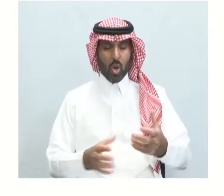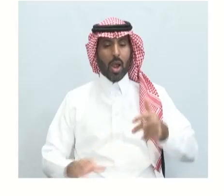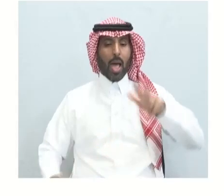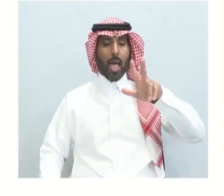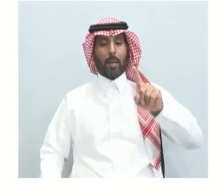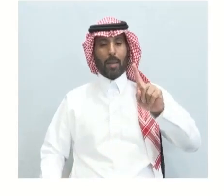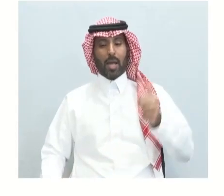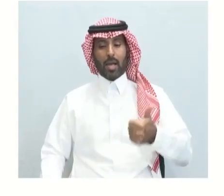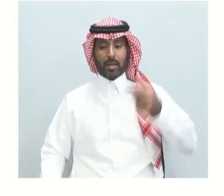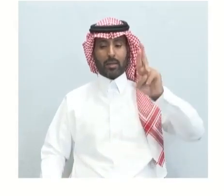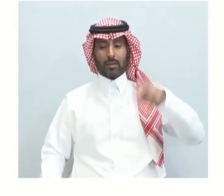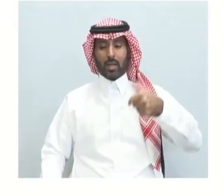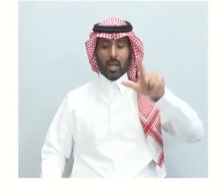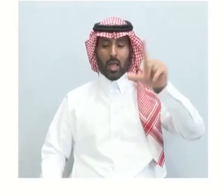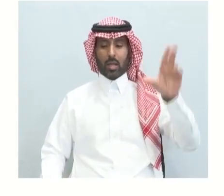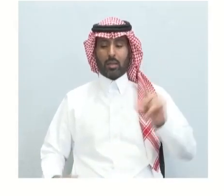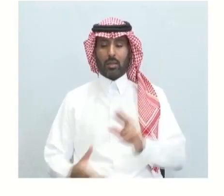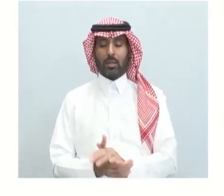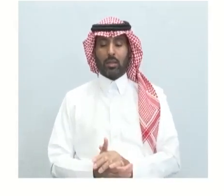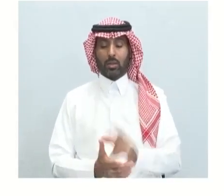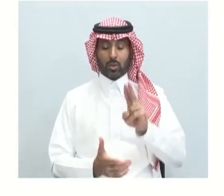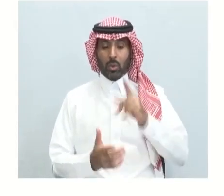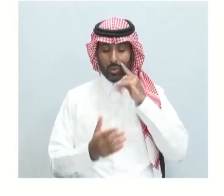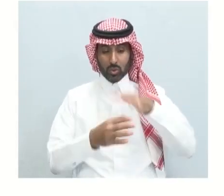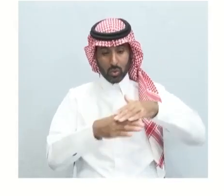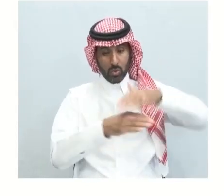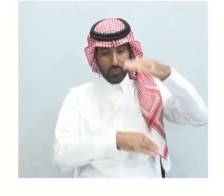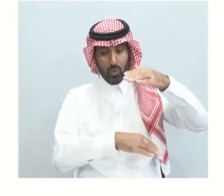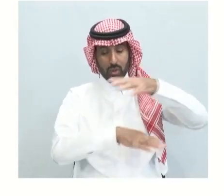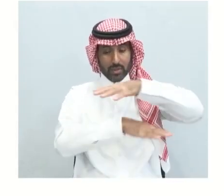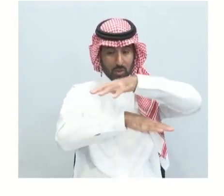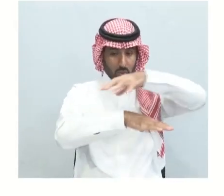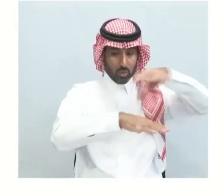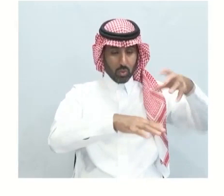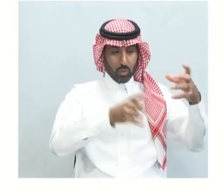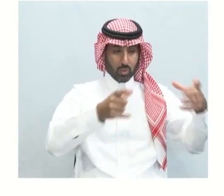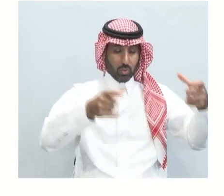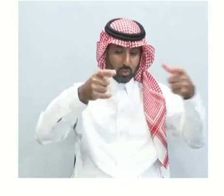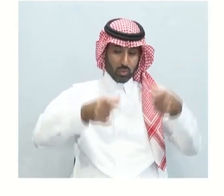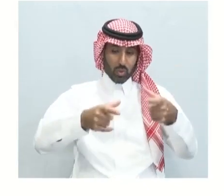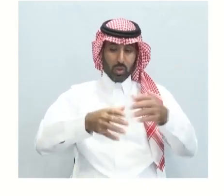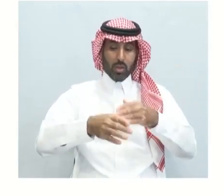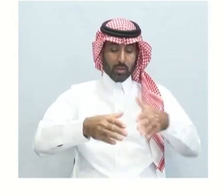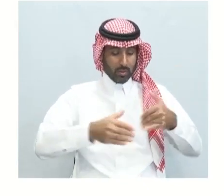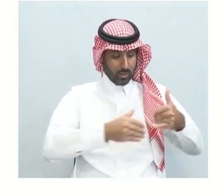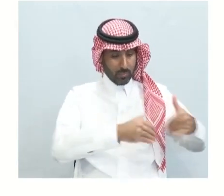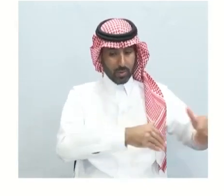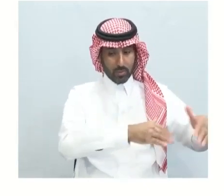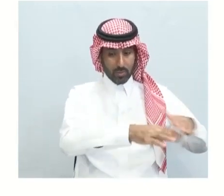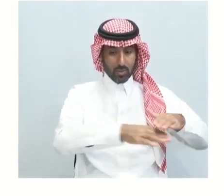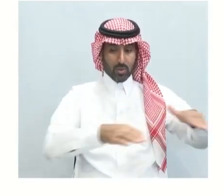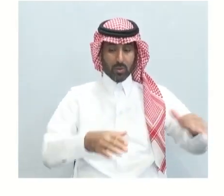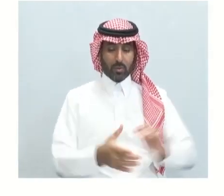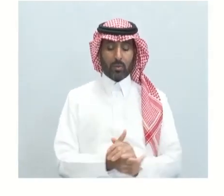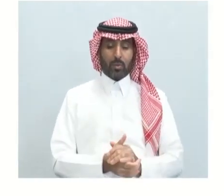البازلت وتكون صخورها فوق صخور الدرع العربي وهي تمتد بشكل رئيس